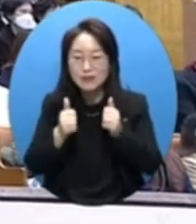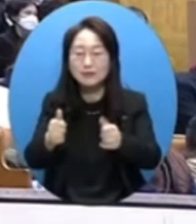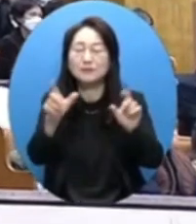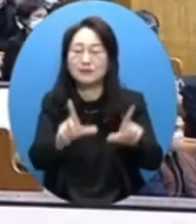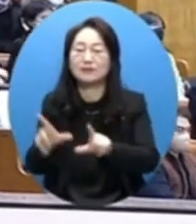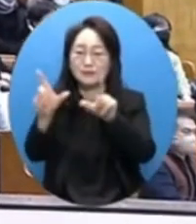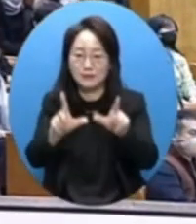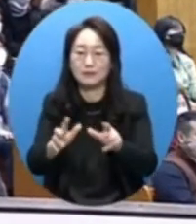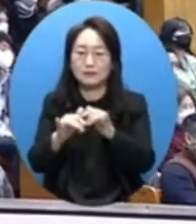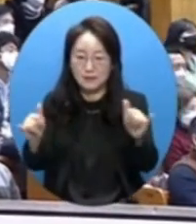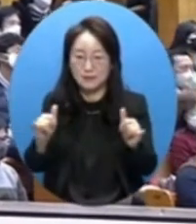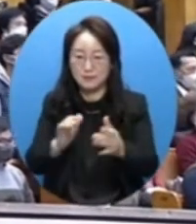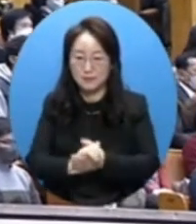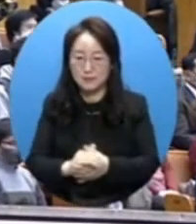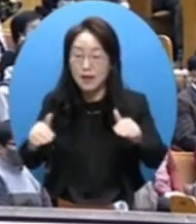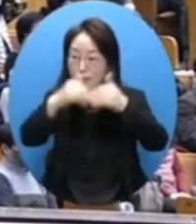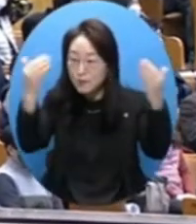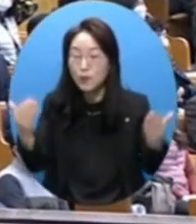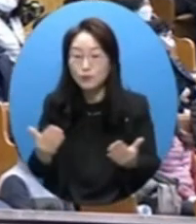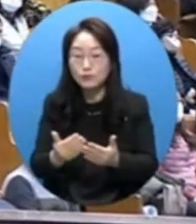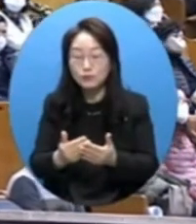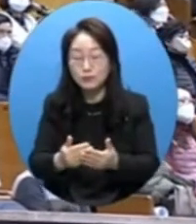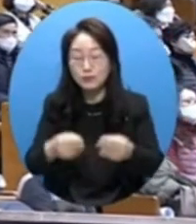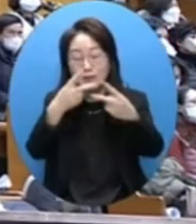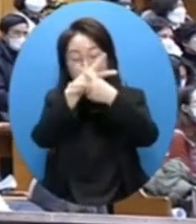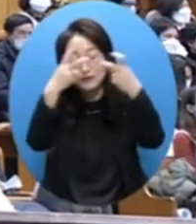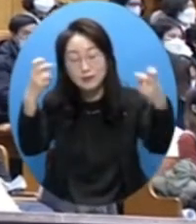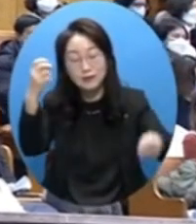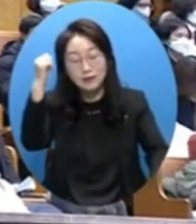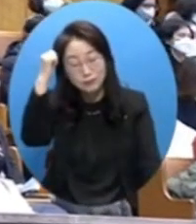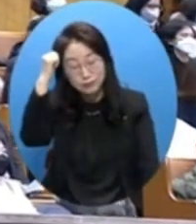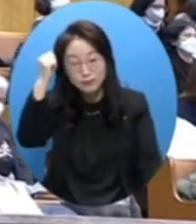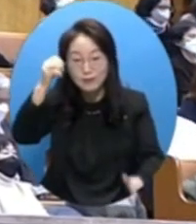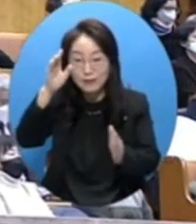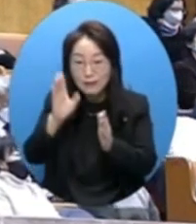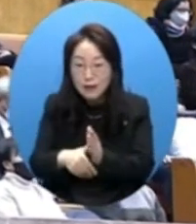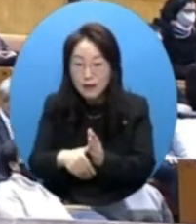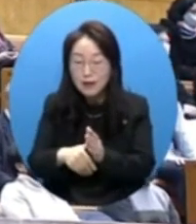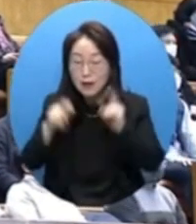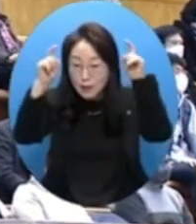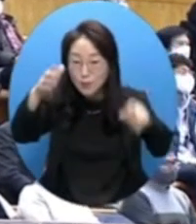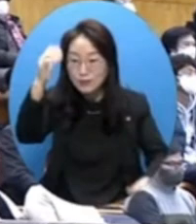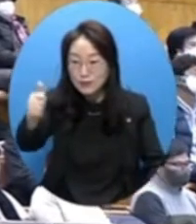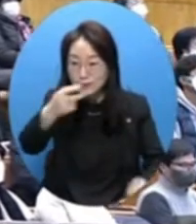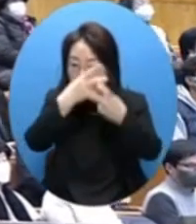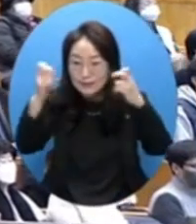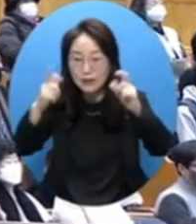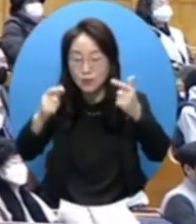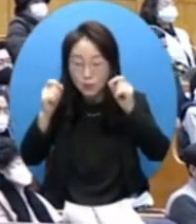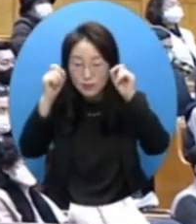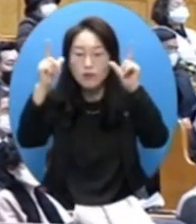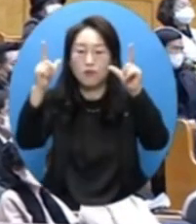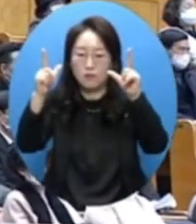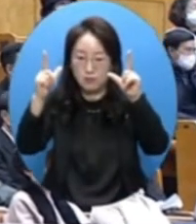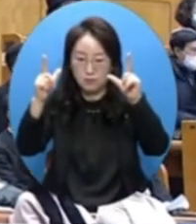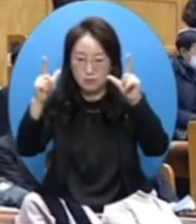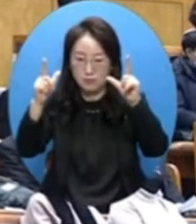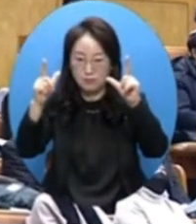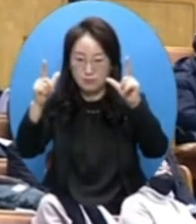살아가는 사람들이었습니다 모두들 다 군이 잠을 자고 있는 그때 그들은 잠을 자지 않고 깨어서